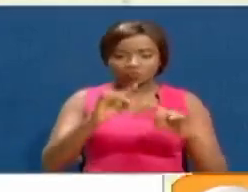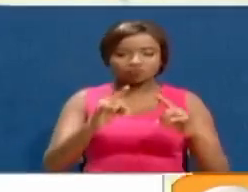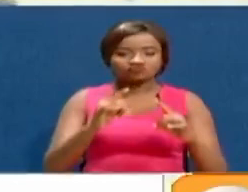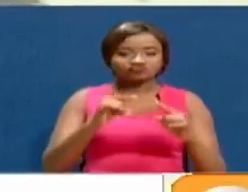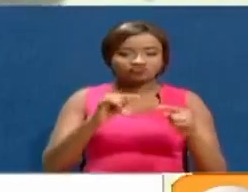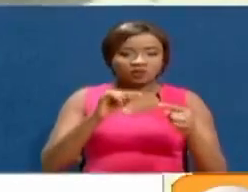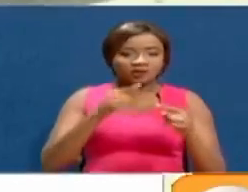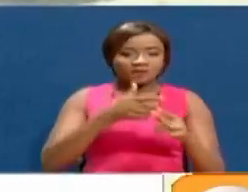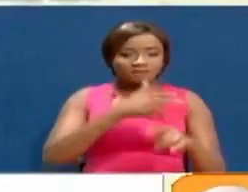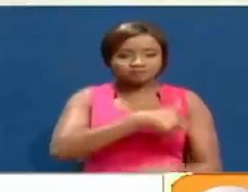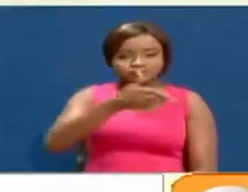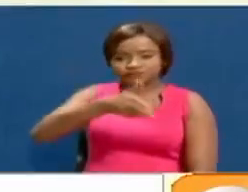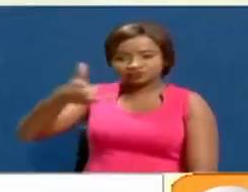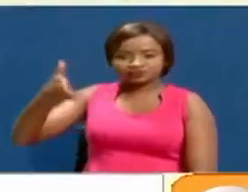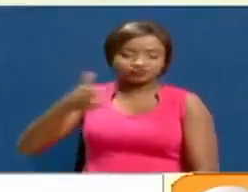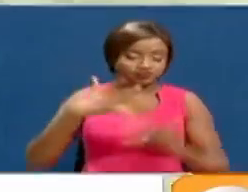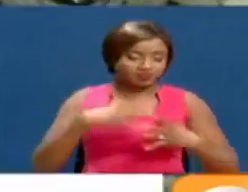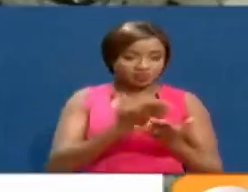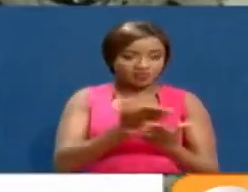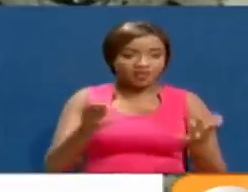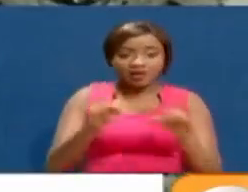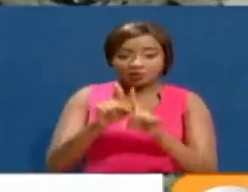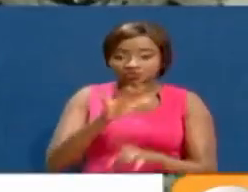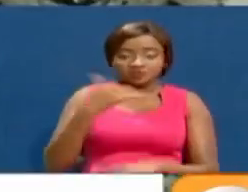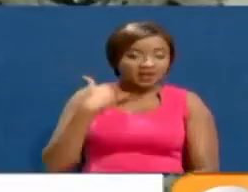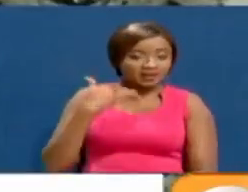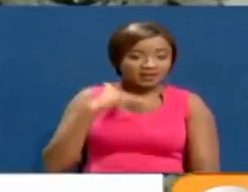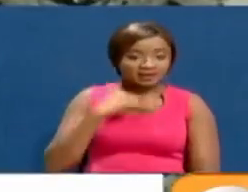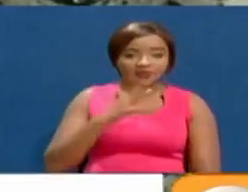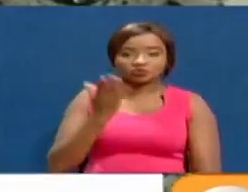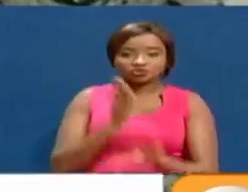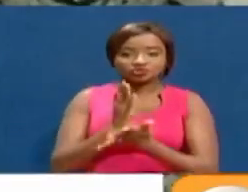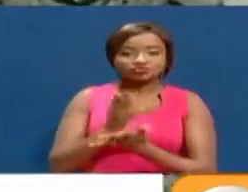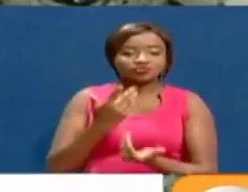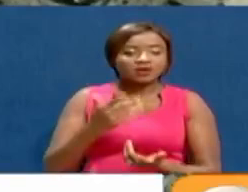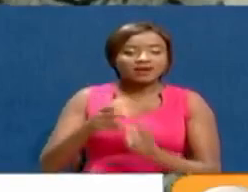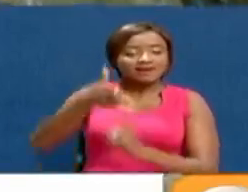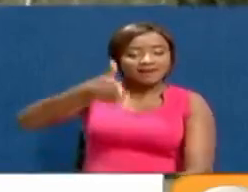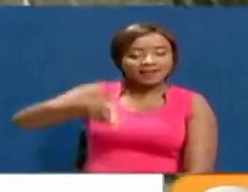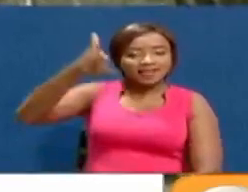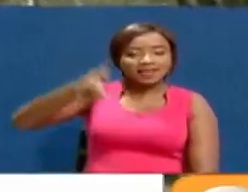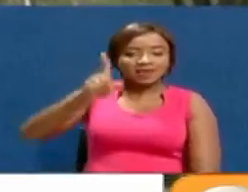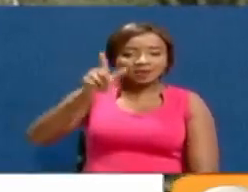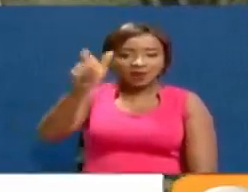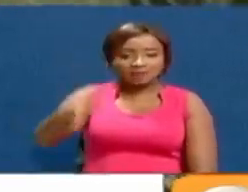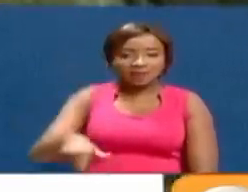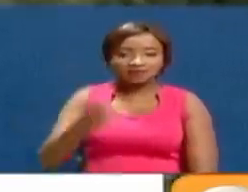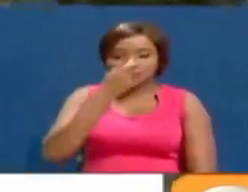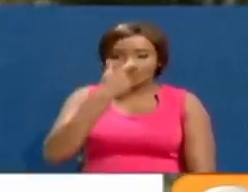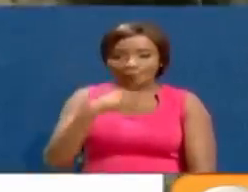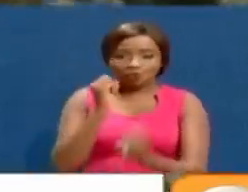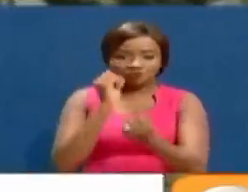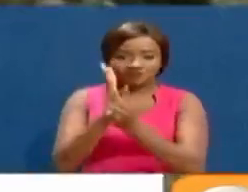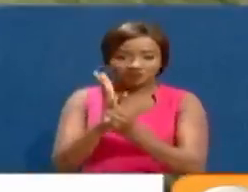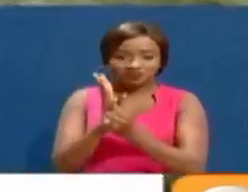hilo. Wahalifu hao waliokuwa na bunduki walimuua kwa kumpiga risasi kijana mmoja wa miaka 14 huku watu wengine